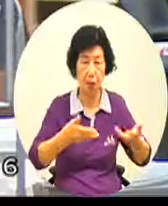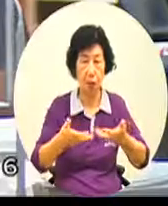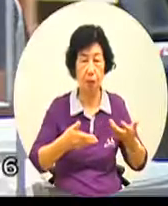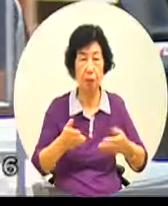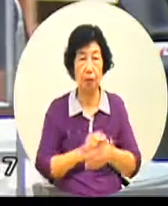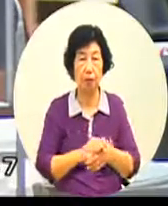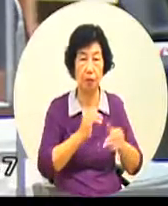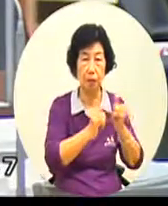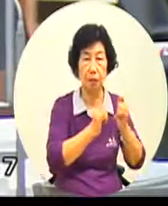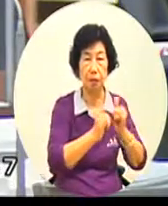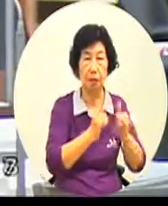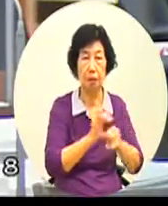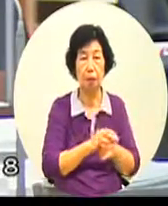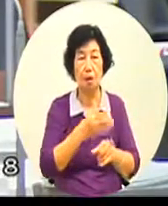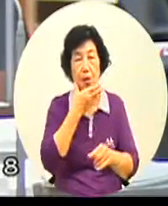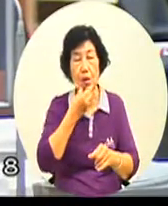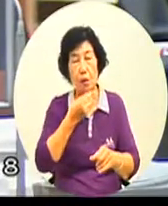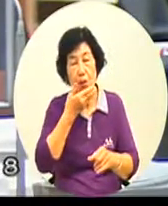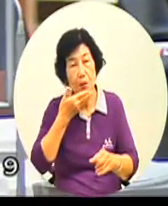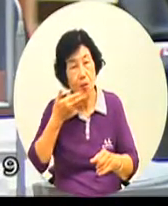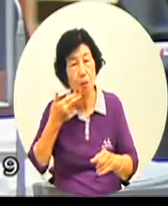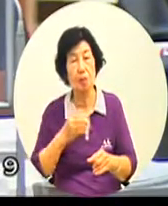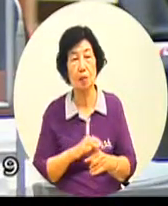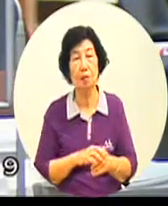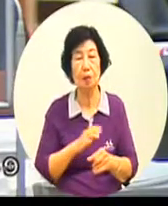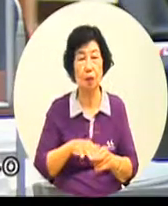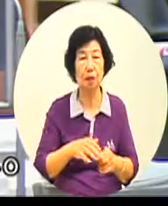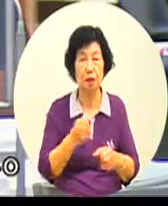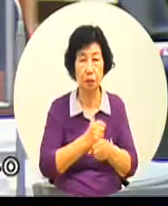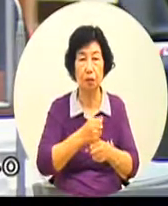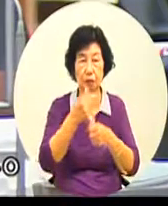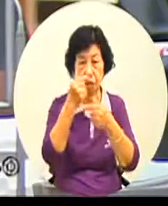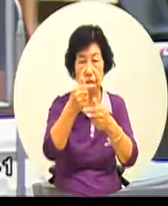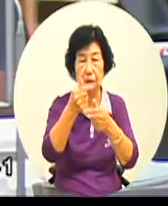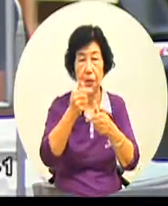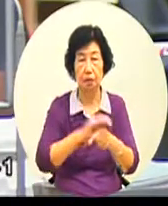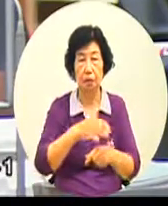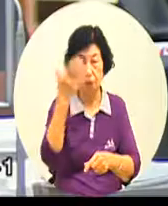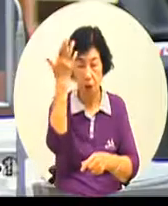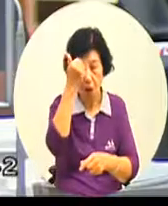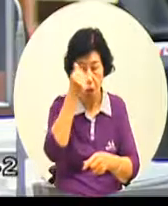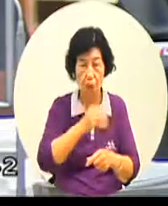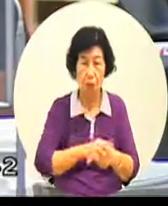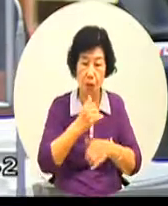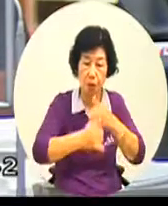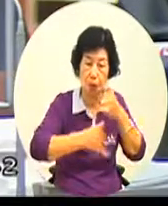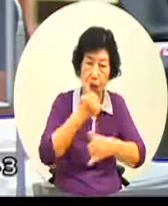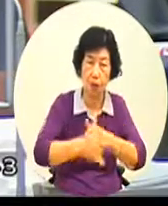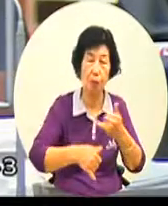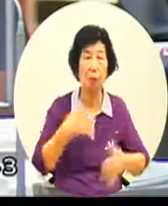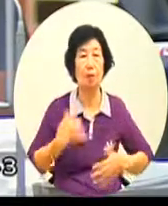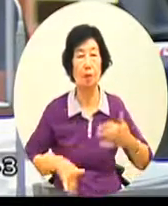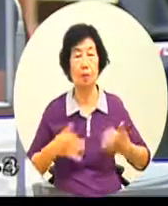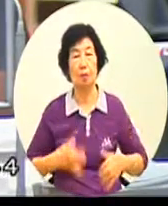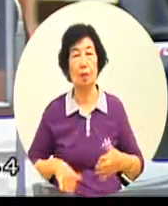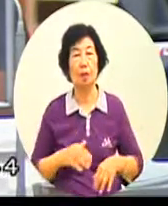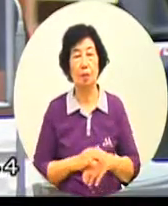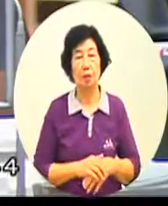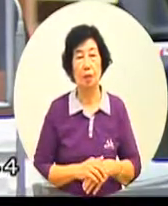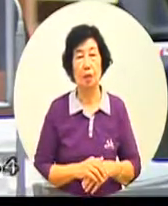会福利的这个建制应该比较完善哈，老人才能活得更快乐啊哈，意识也比